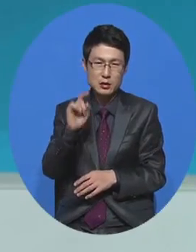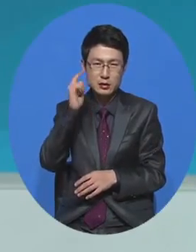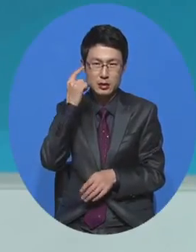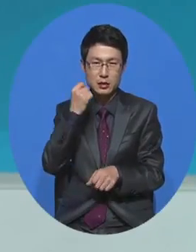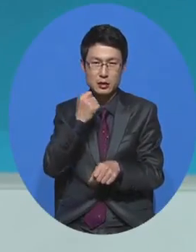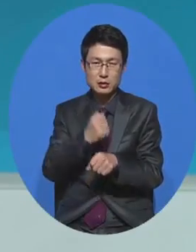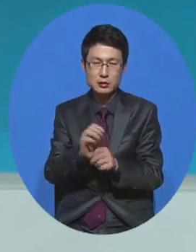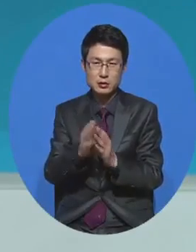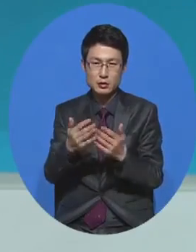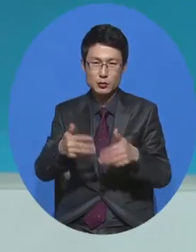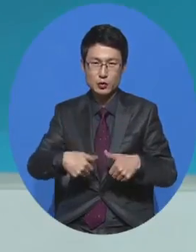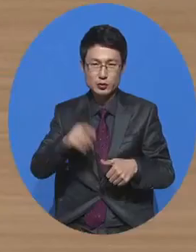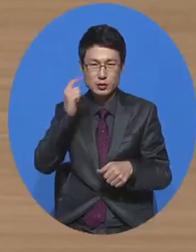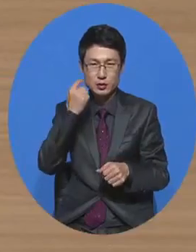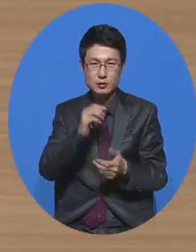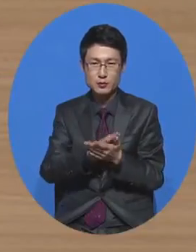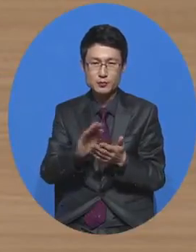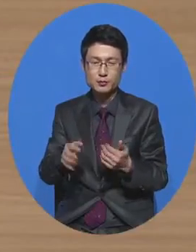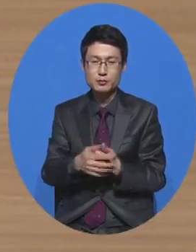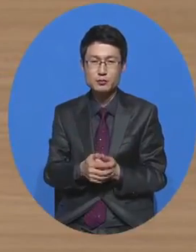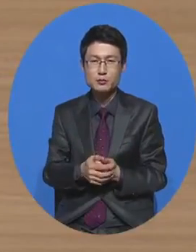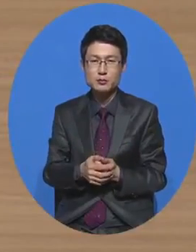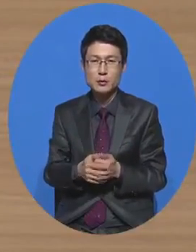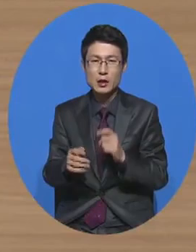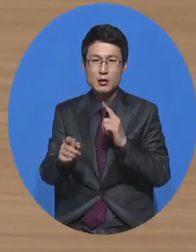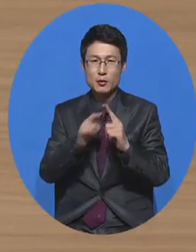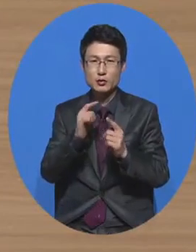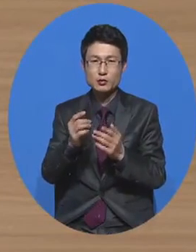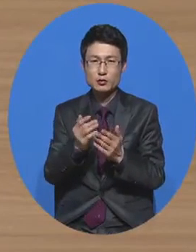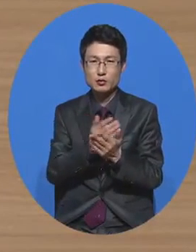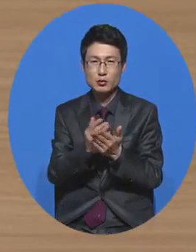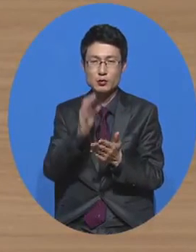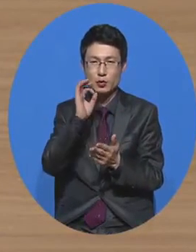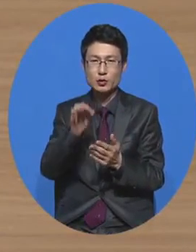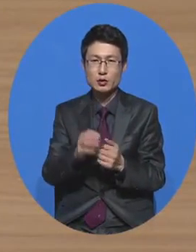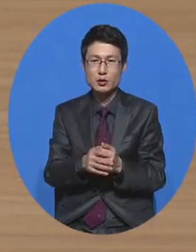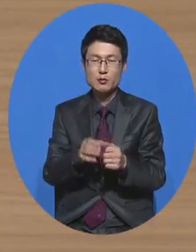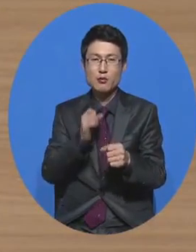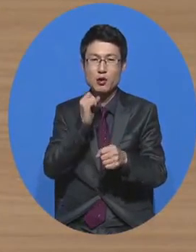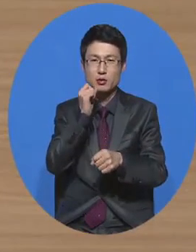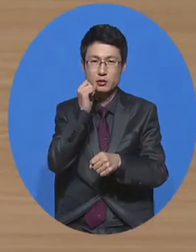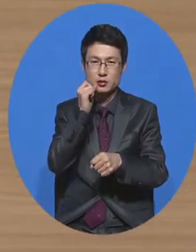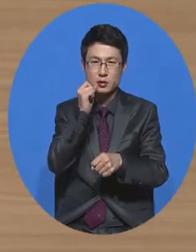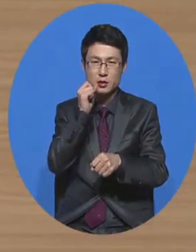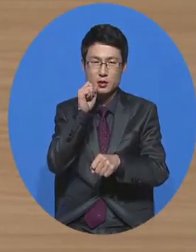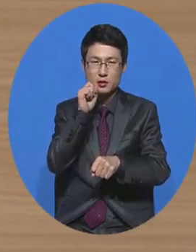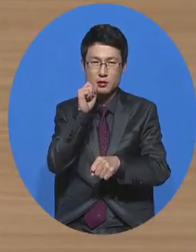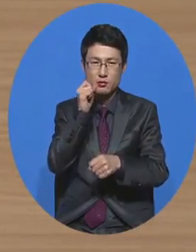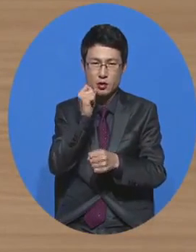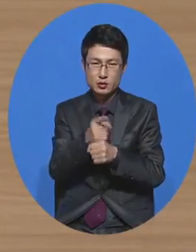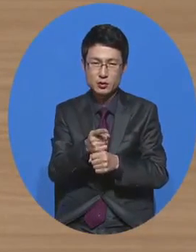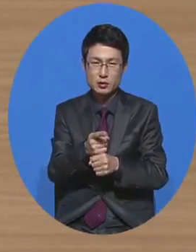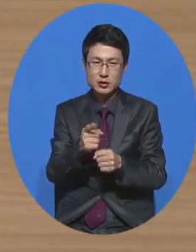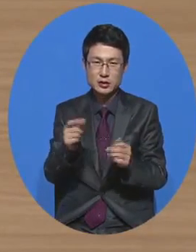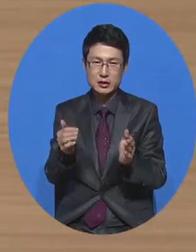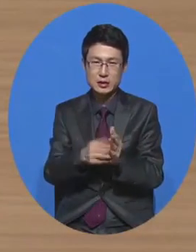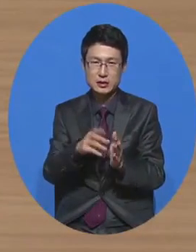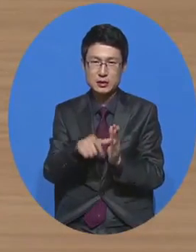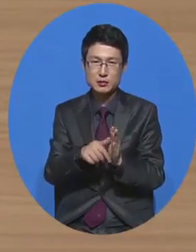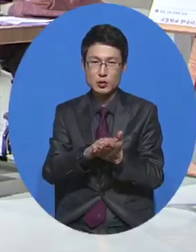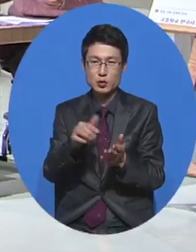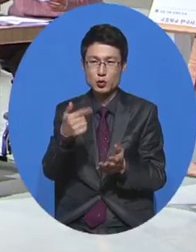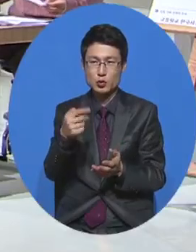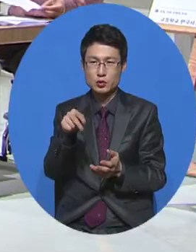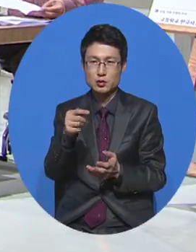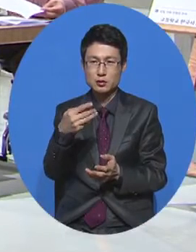된다고 합니다 4 제가 말씀을 나누다 보니까 벌써 마치 시간이 다 되가는데요 아 우린 5성